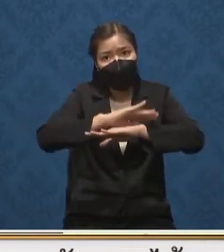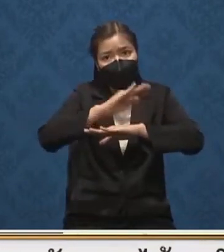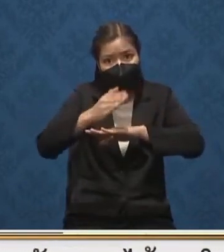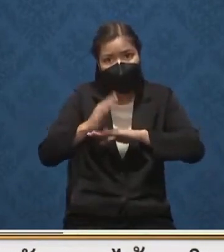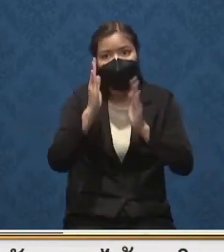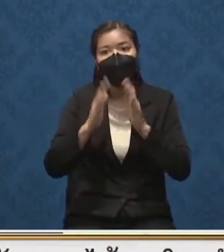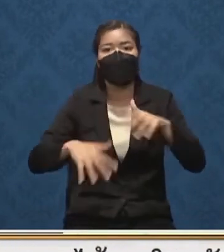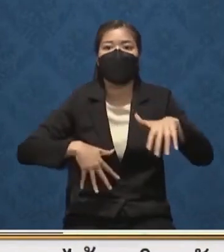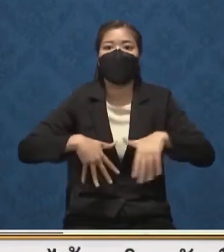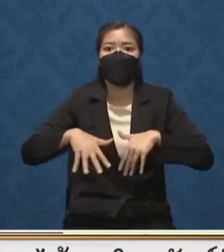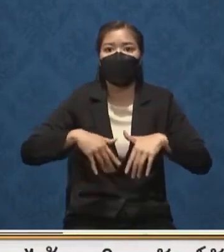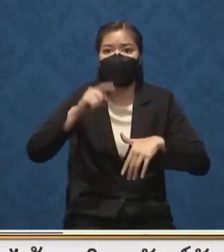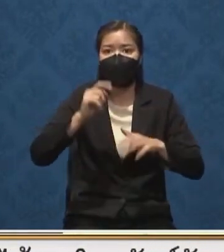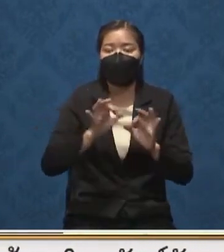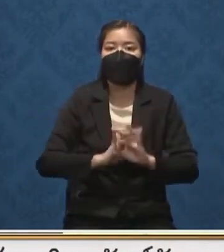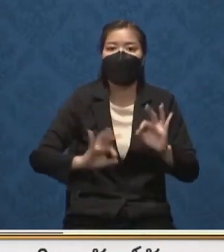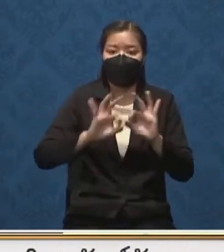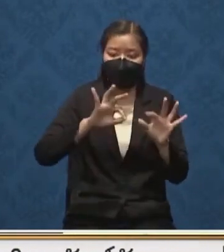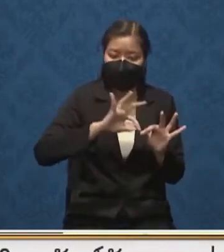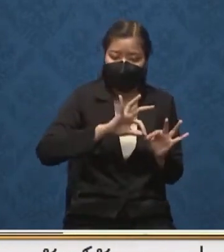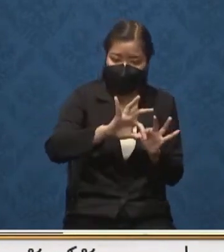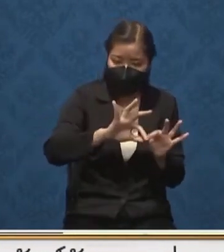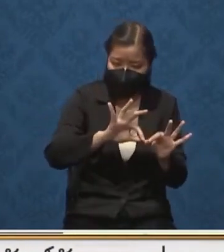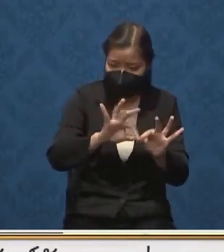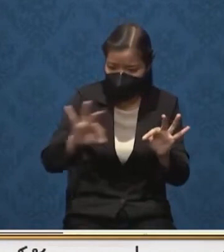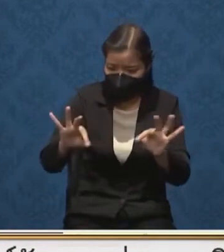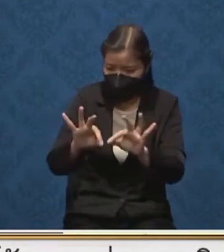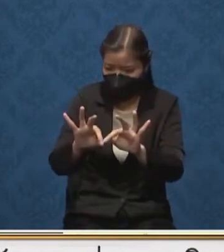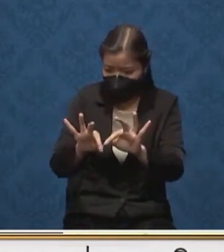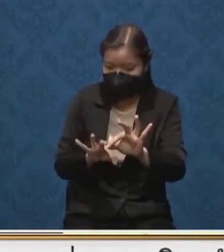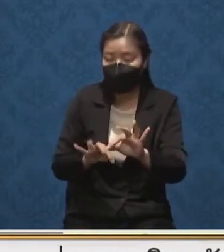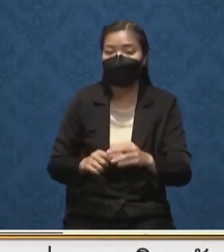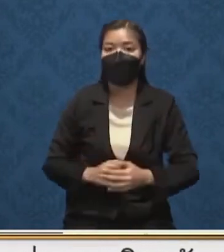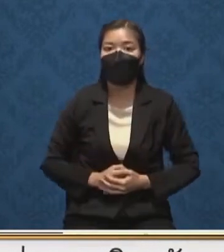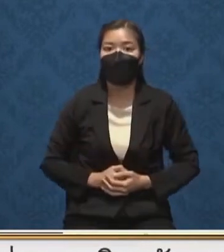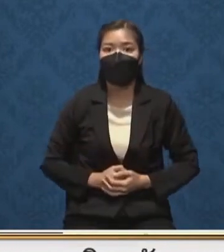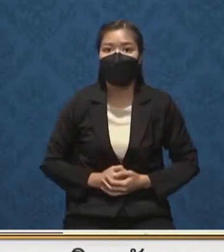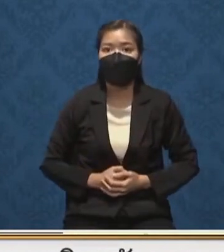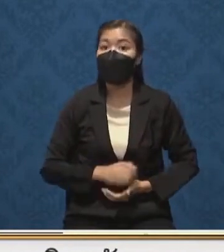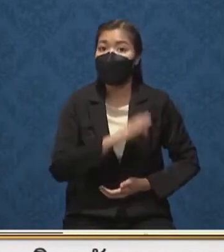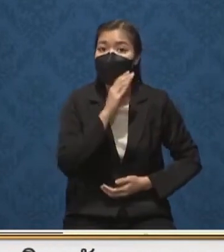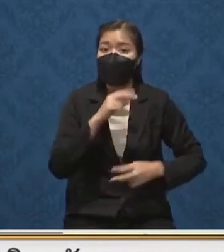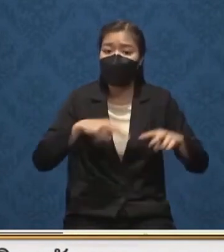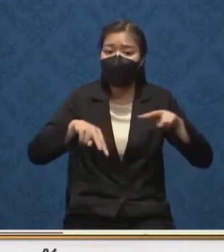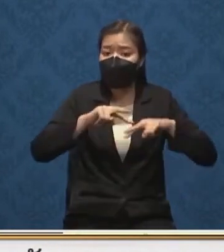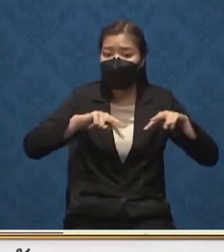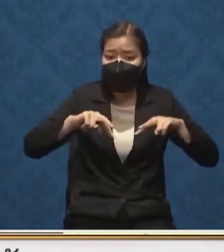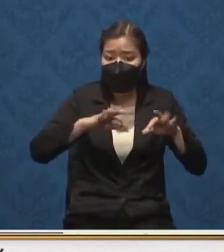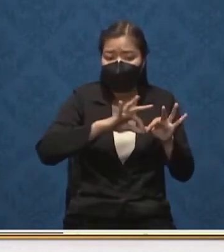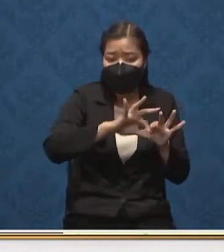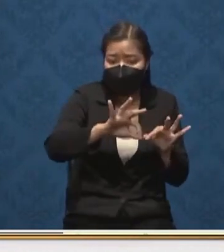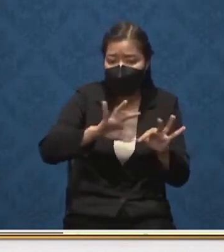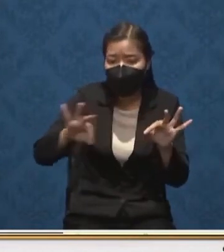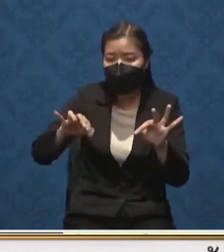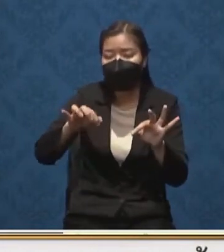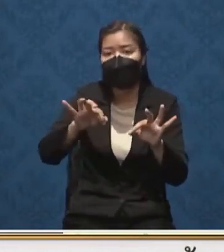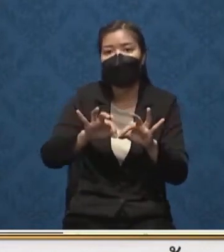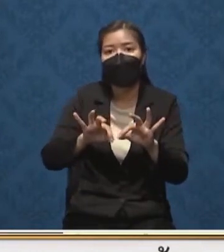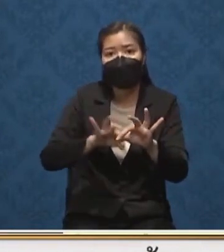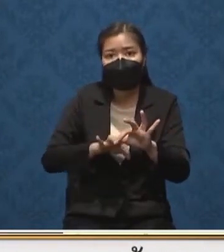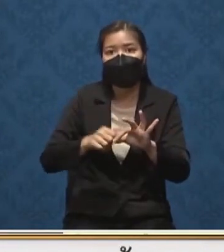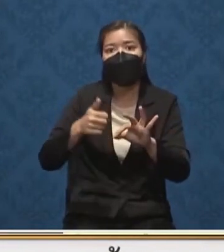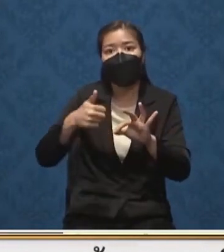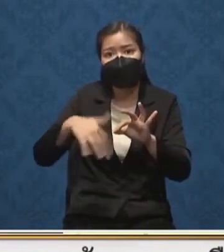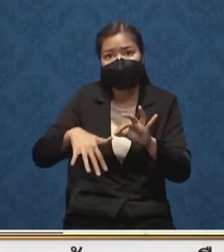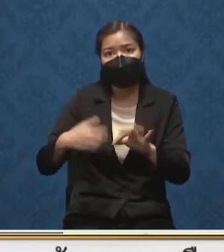จะต้องไปรังวัดให้ได้ไม่งั้นศาลก็จะไม่สามารถจะตัดสินหาความยุติธรรมให้บุคคลดังกล่าวได้ถ้าคนๆ